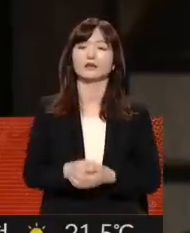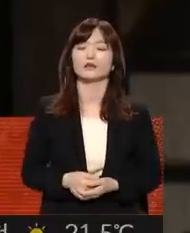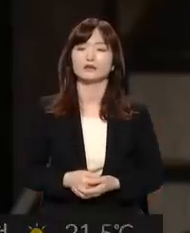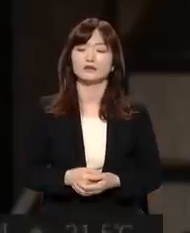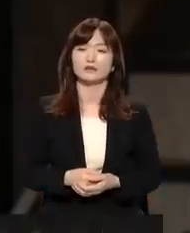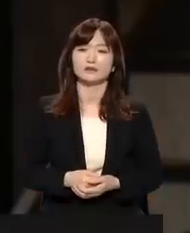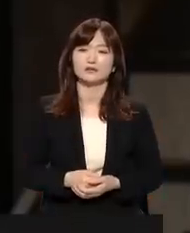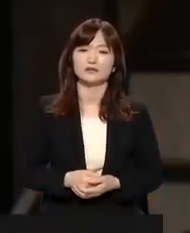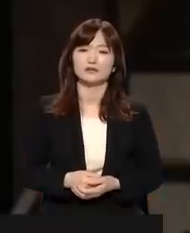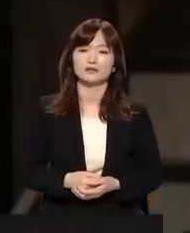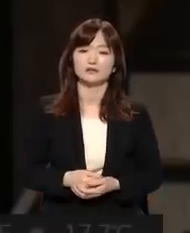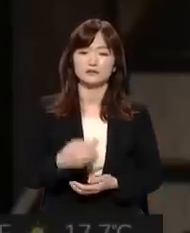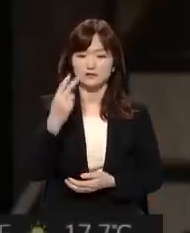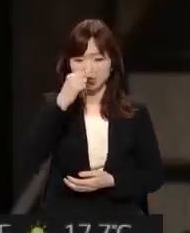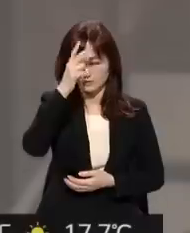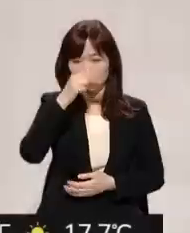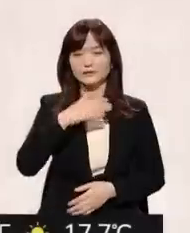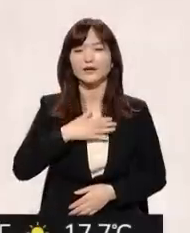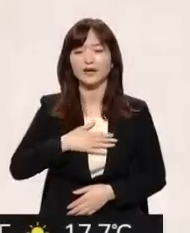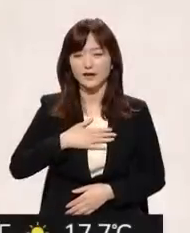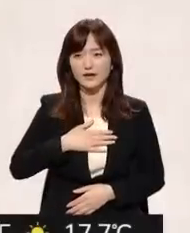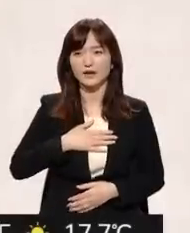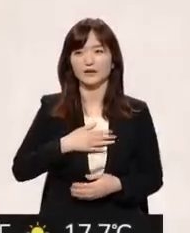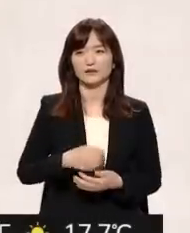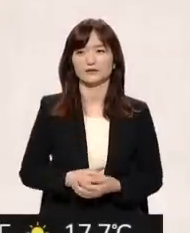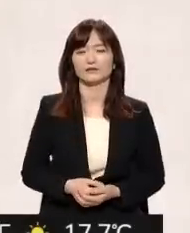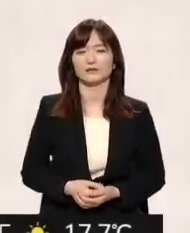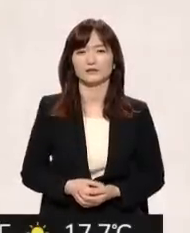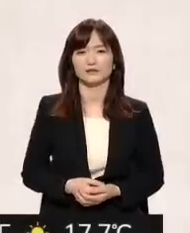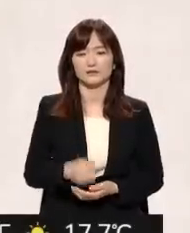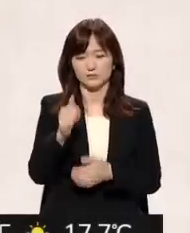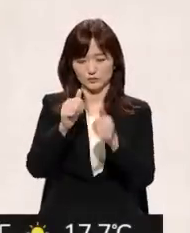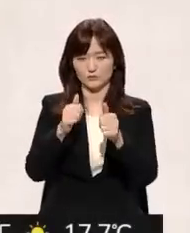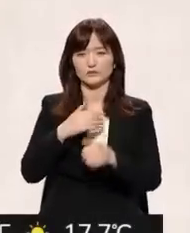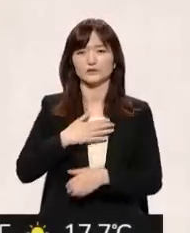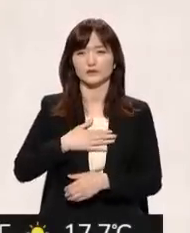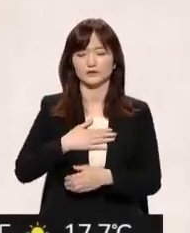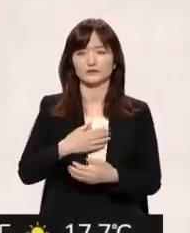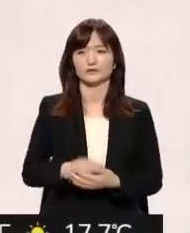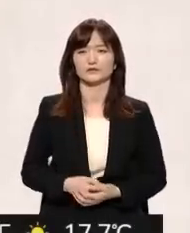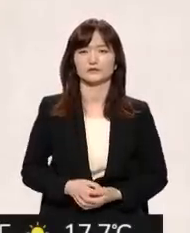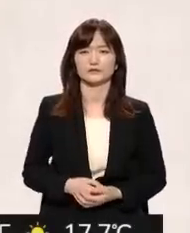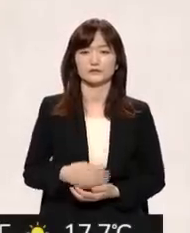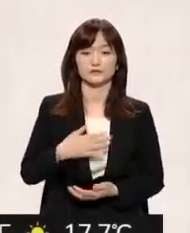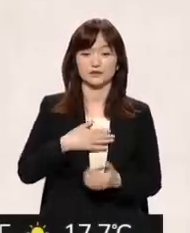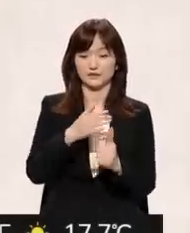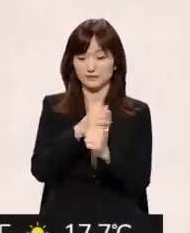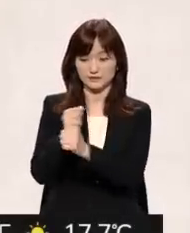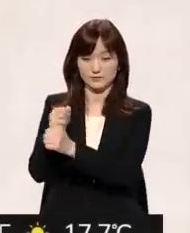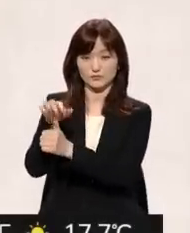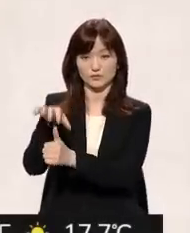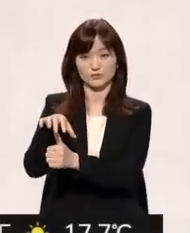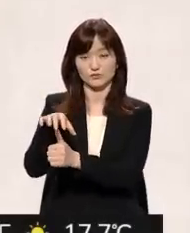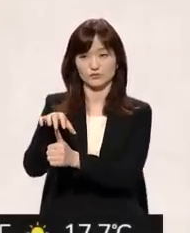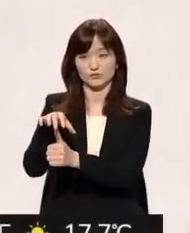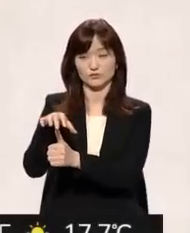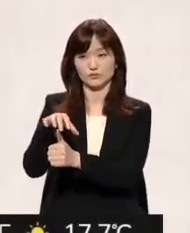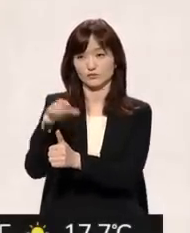국회의원도 다 알기 때문에 내가 잡히면 반드시 풀려난다 이런 이야기를 했고 중간에 이런 사건도 분명히 존재했죠.